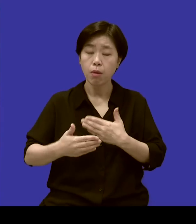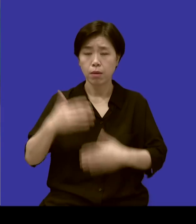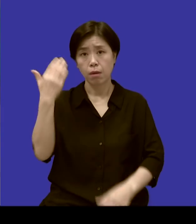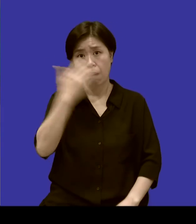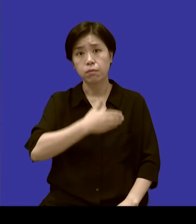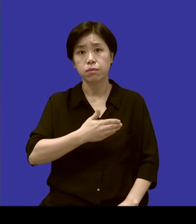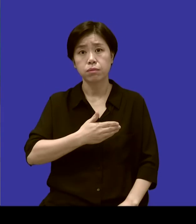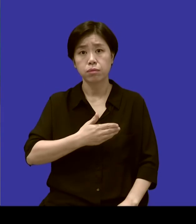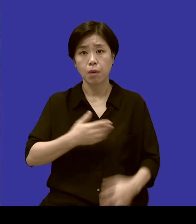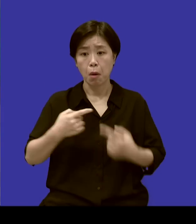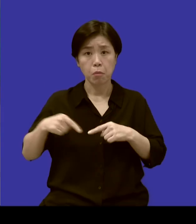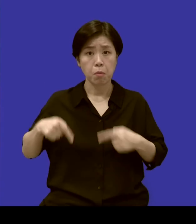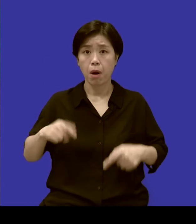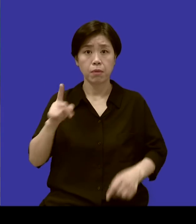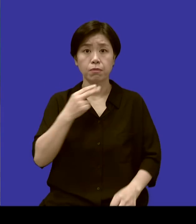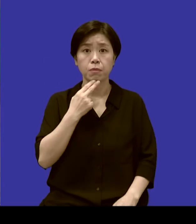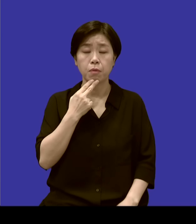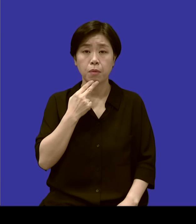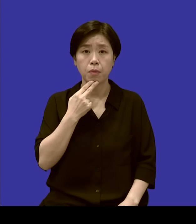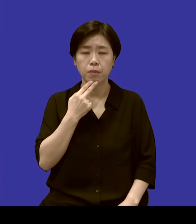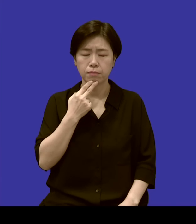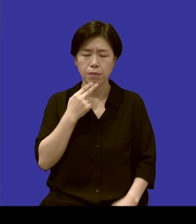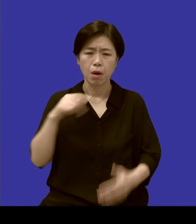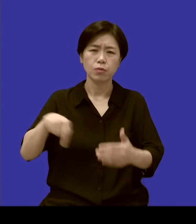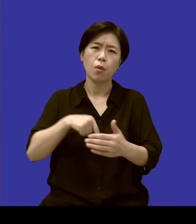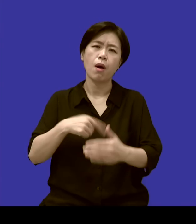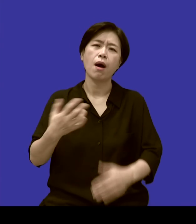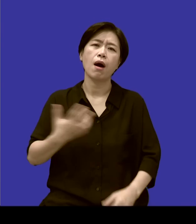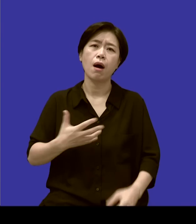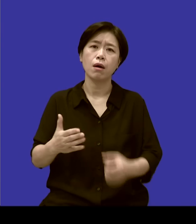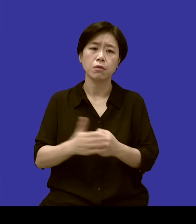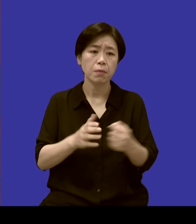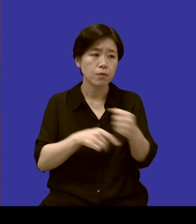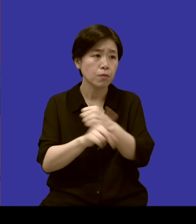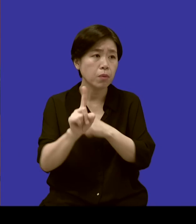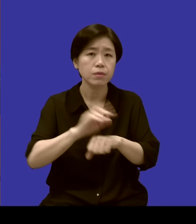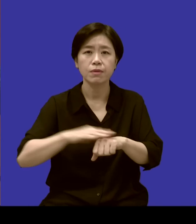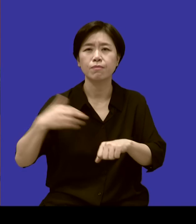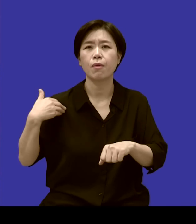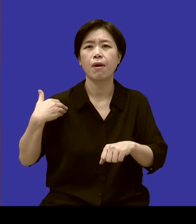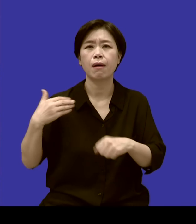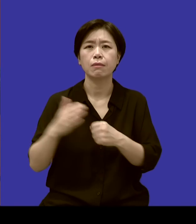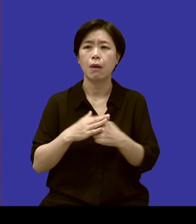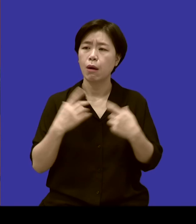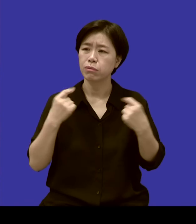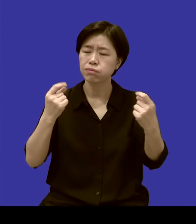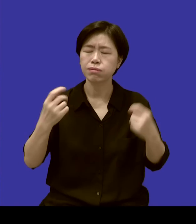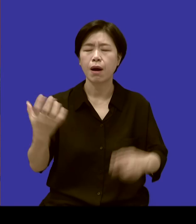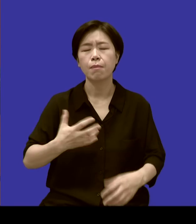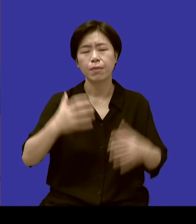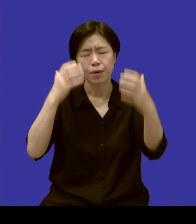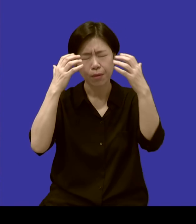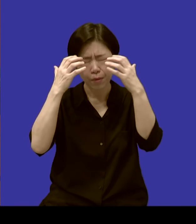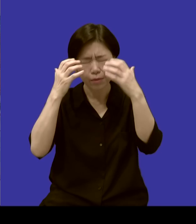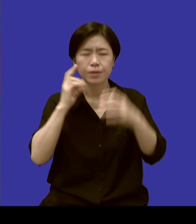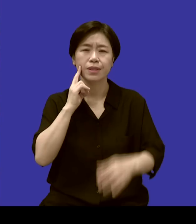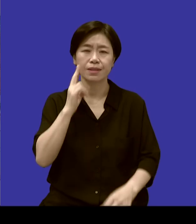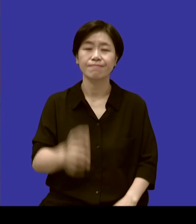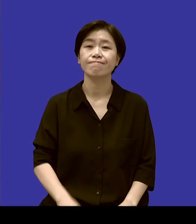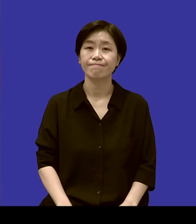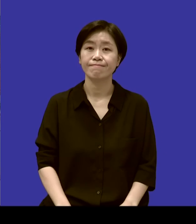거였어요. 그래서 고생을 아주 많이 했어요. 후유증이 오래 갔겠네요. 예. 그럼 그런 교통사고도 겪으셨고 또 어떤 일이 있으셨어요? 그리고